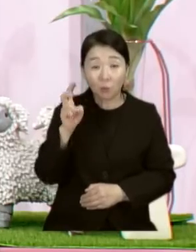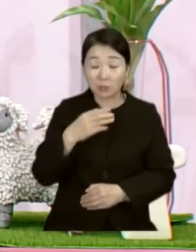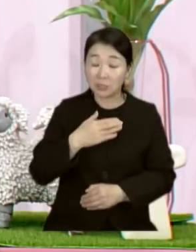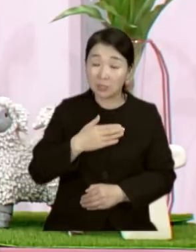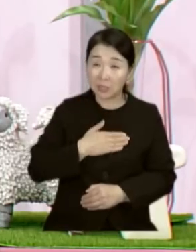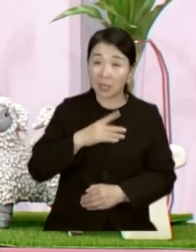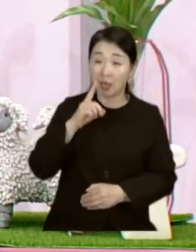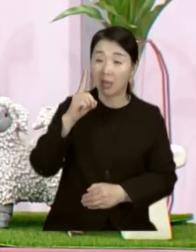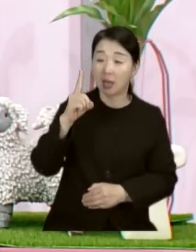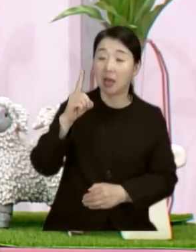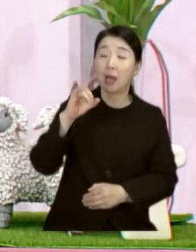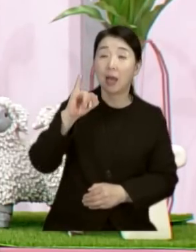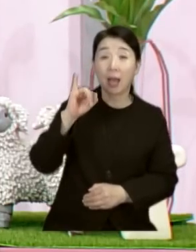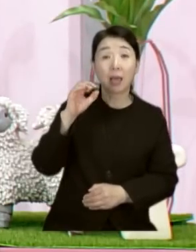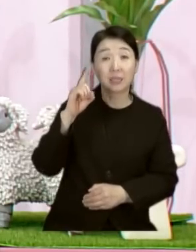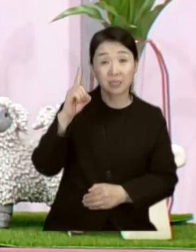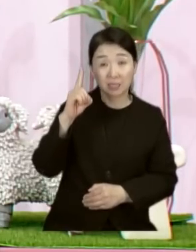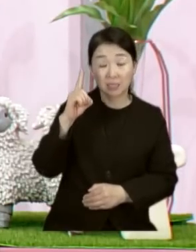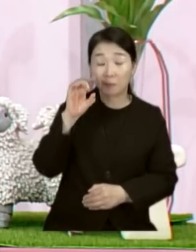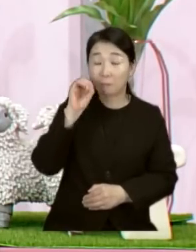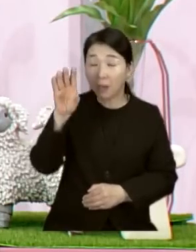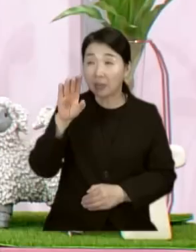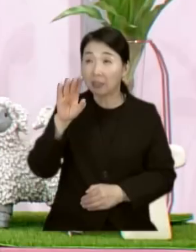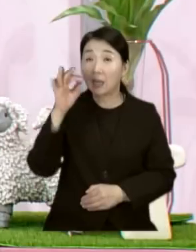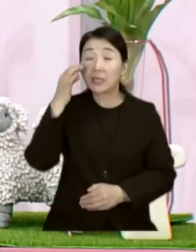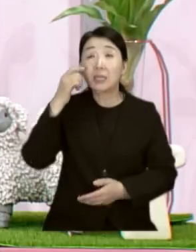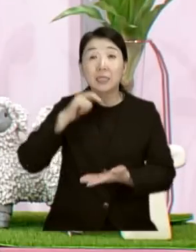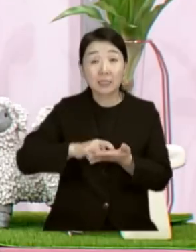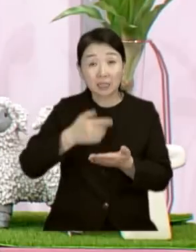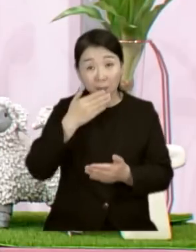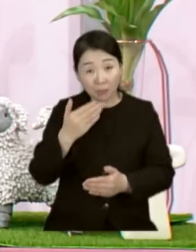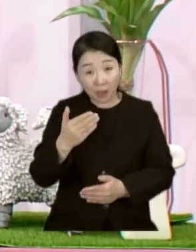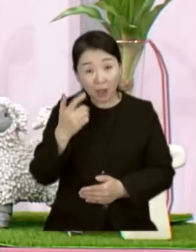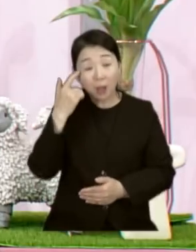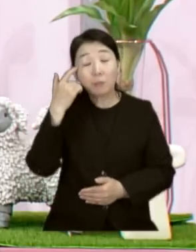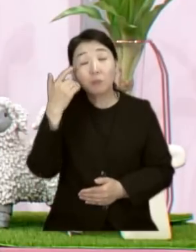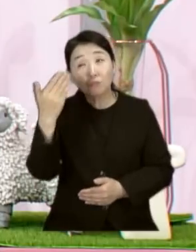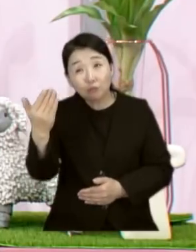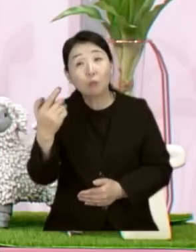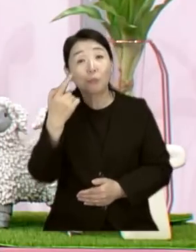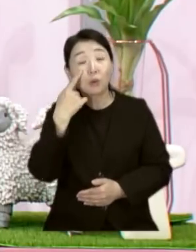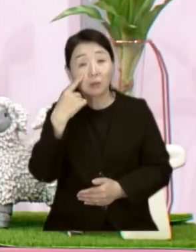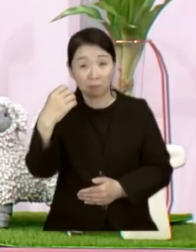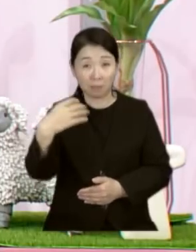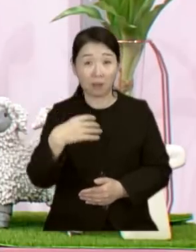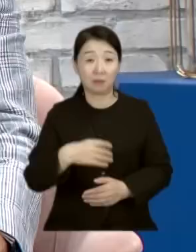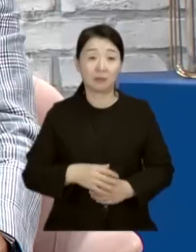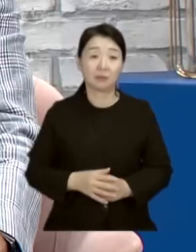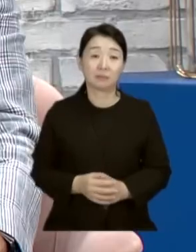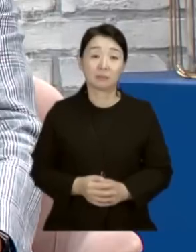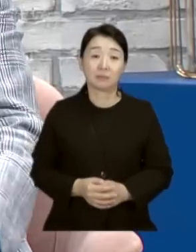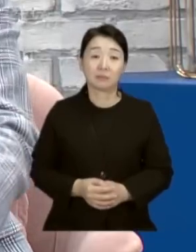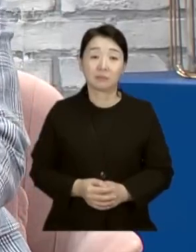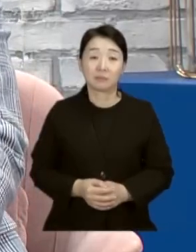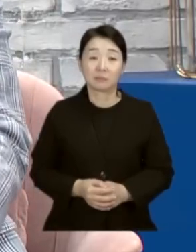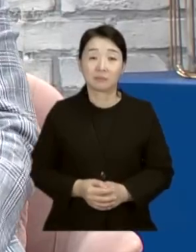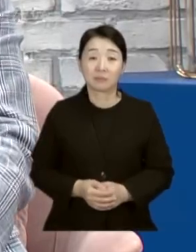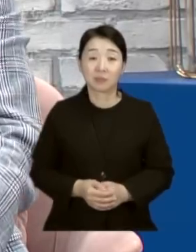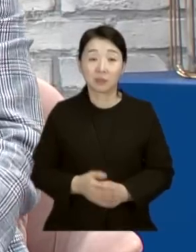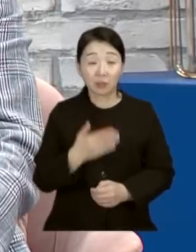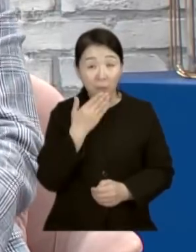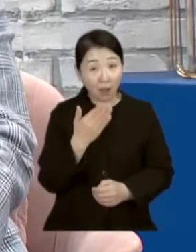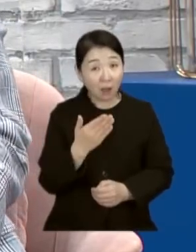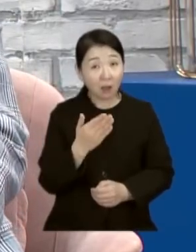혹시 제 계정 좀 얘기해서 찾아줄 수 있나요? 그랬더니 한번 얘기는 해보겠대요.